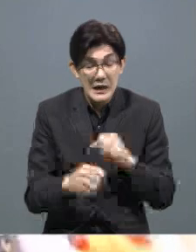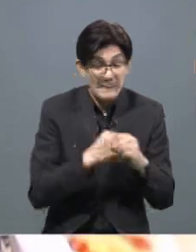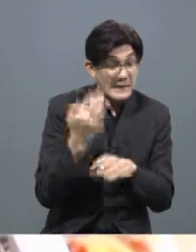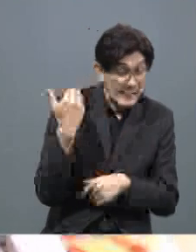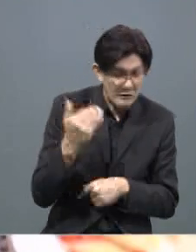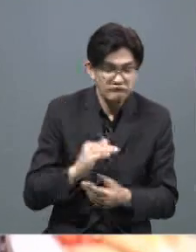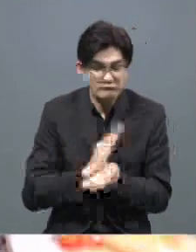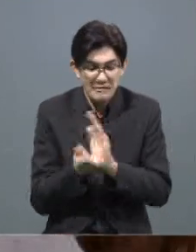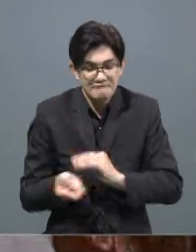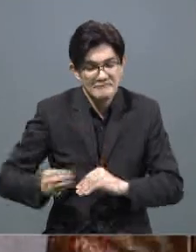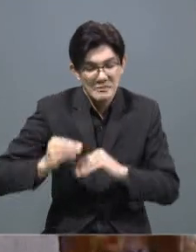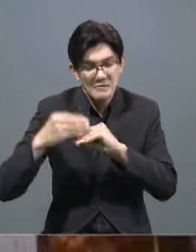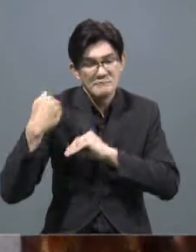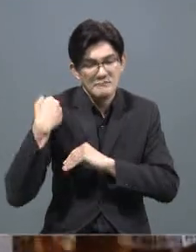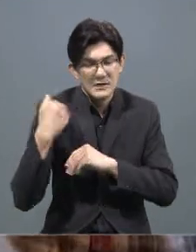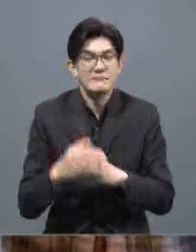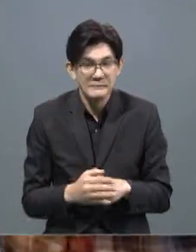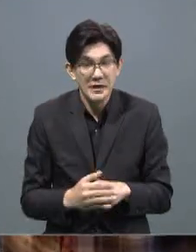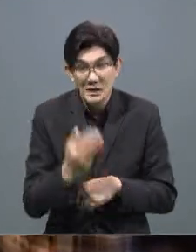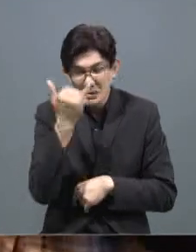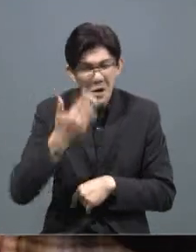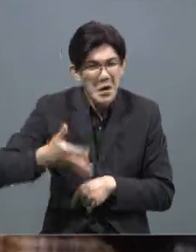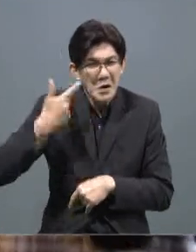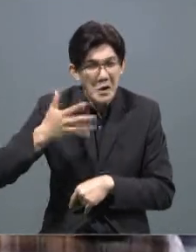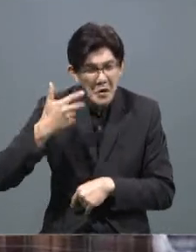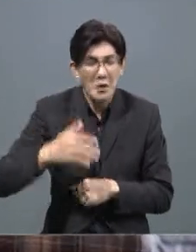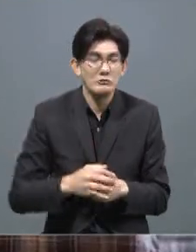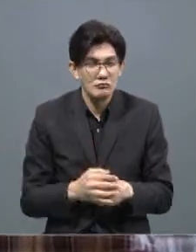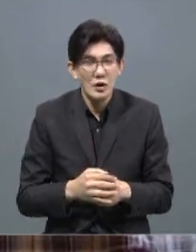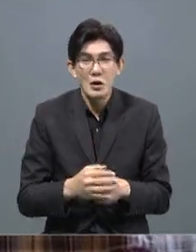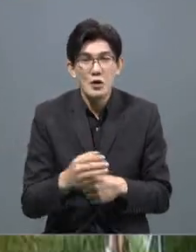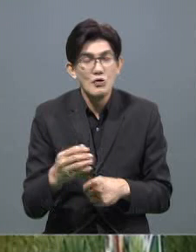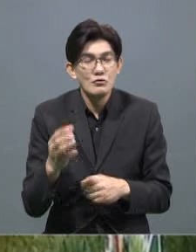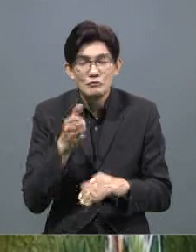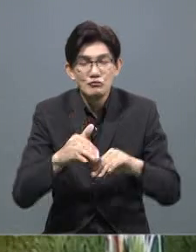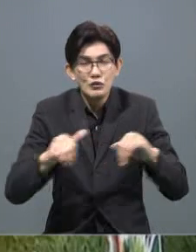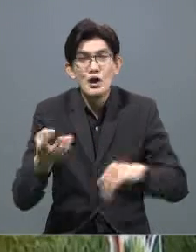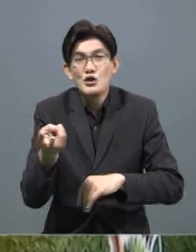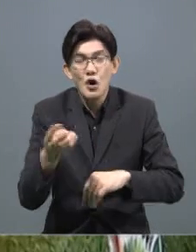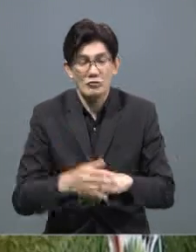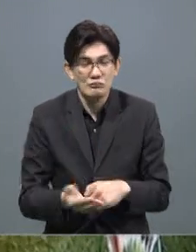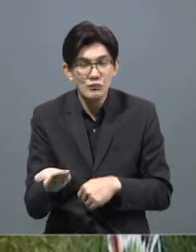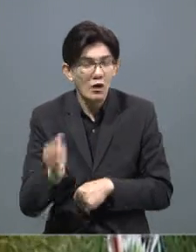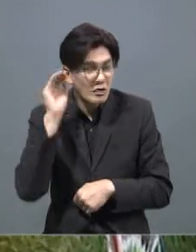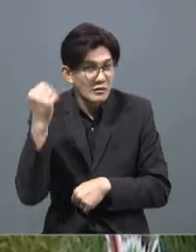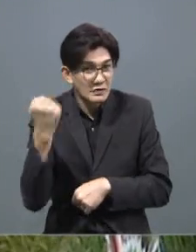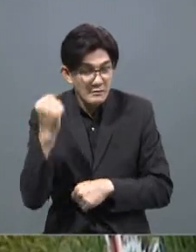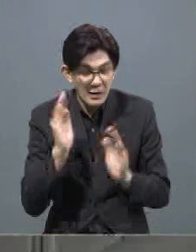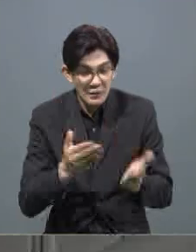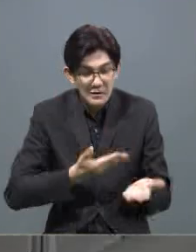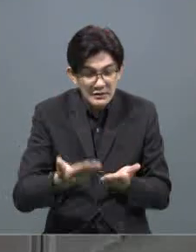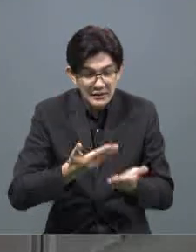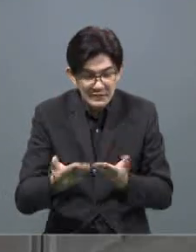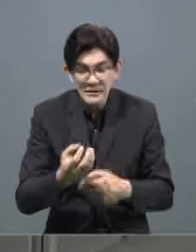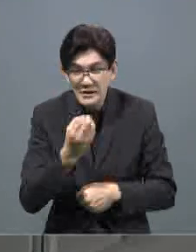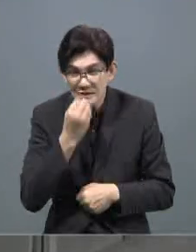มีการปรับตัวเพิ่มขึ้นเล็กน้อยจากหน้าสวนเพราะว่าอากาศมันร้อนนะครับส่งผลให้ทุเรียนออกมาน้อยแต่ขอให้มั่นใจนะครับว่าผู้บริโภคจะได้